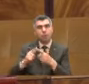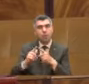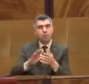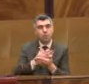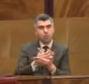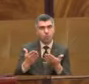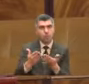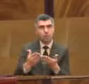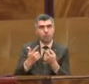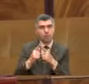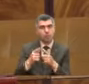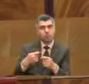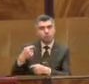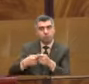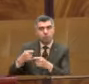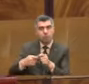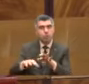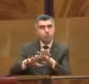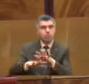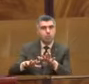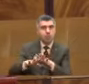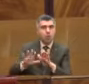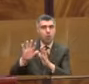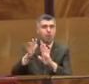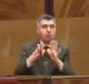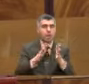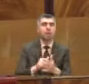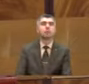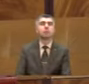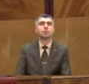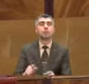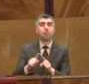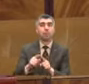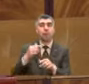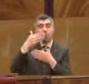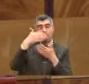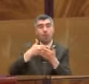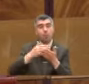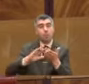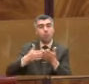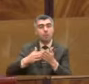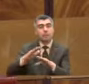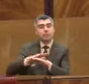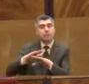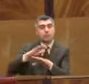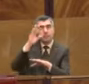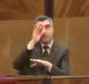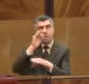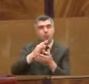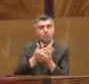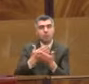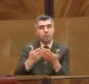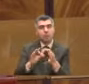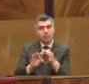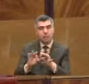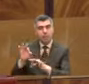تدمج الأبعاد الاقتصادية والاجتماعية والبيئية. على مستوى آخر تمضي بلادنا قدما في سياستها الطاقية ببلورة الاستراتيجيات